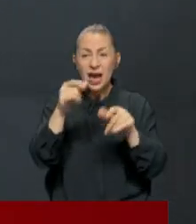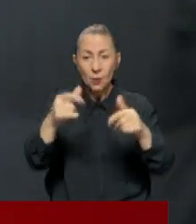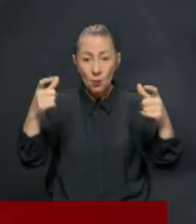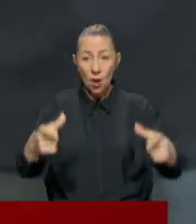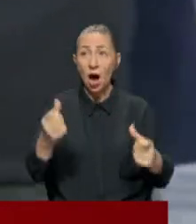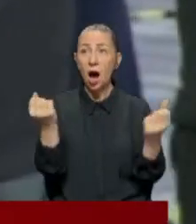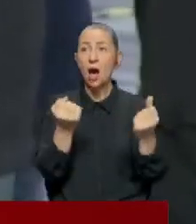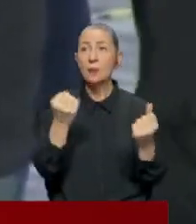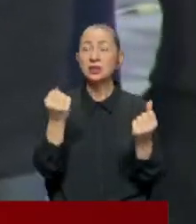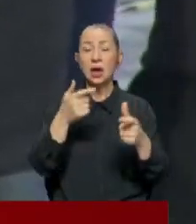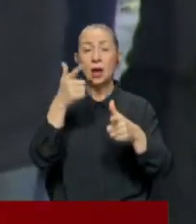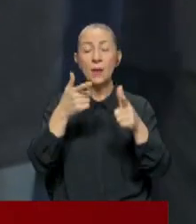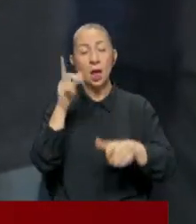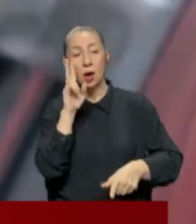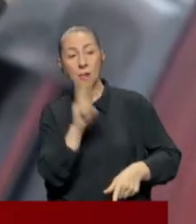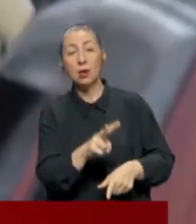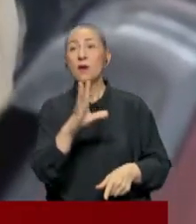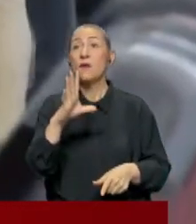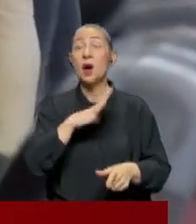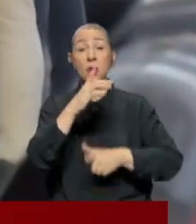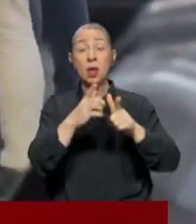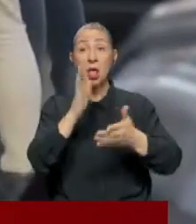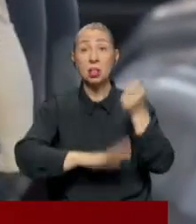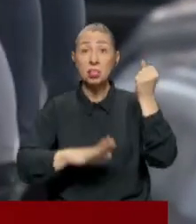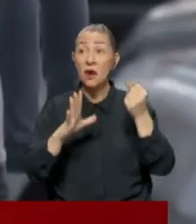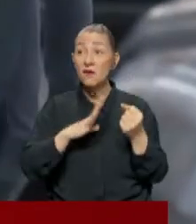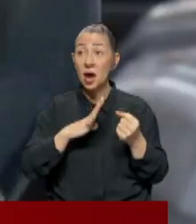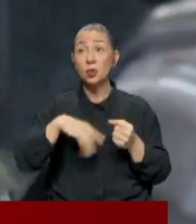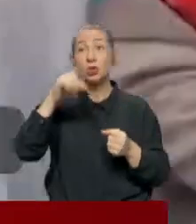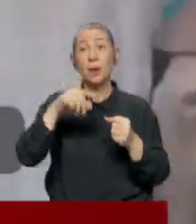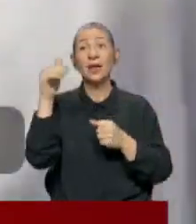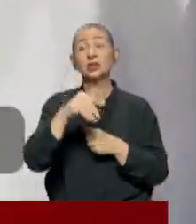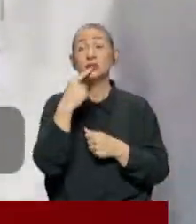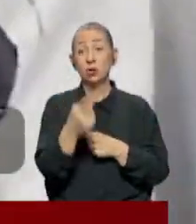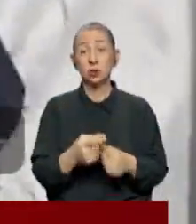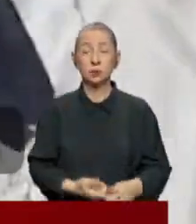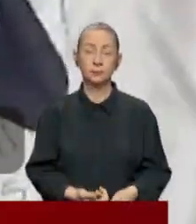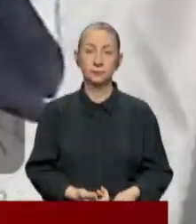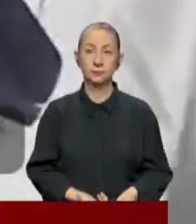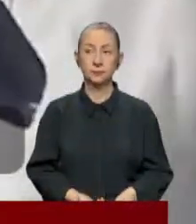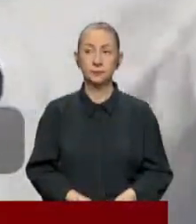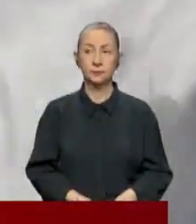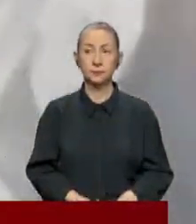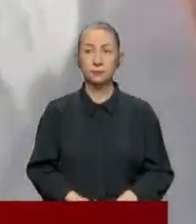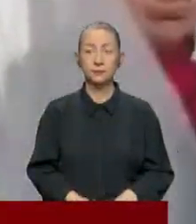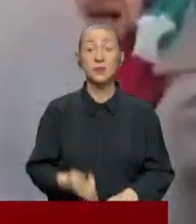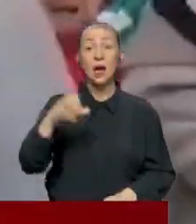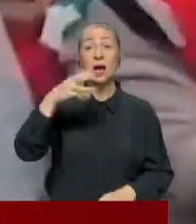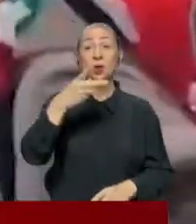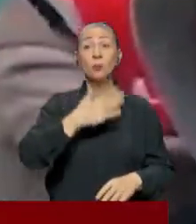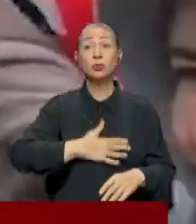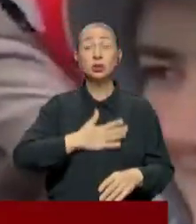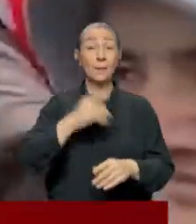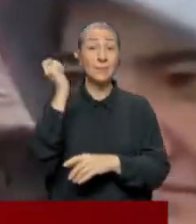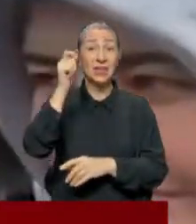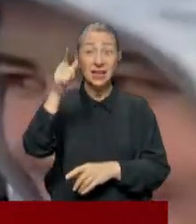bölgede arabasıyla kameraya yakalandığı görüntülerinde gündeme geleceğini yazdı. Sinan için adalet. Erdoğan'ın Bursa